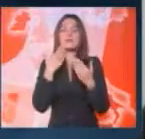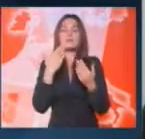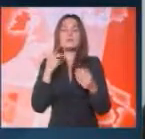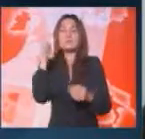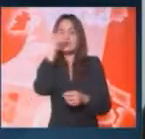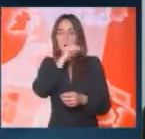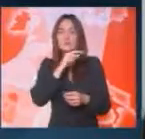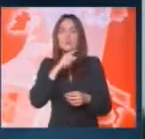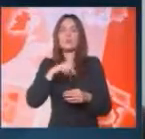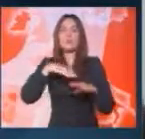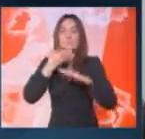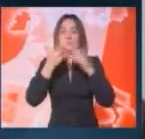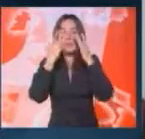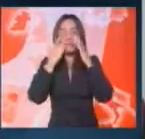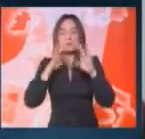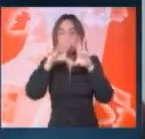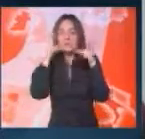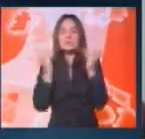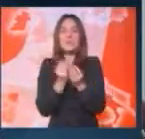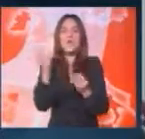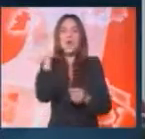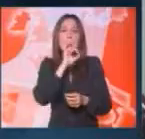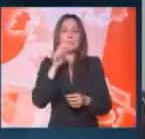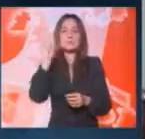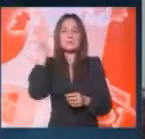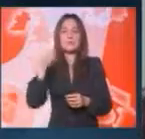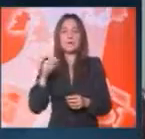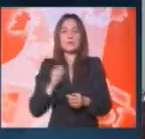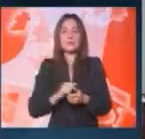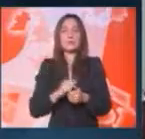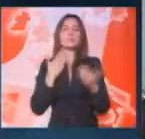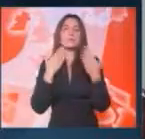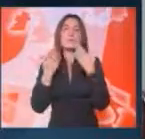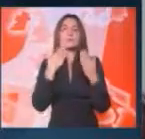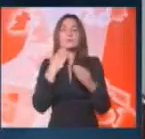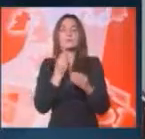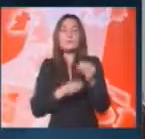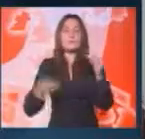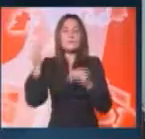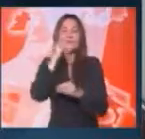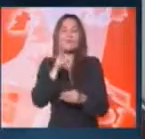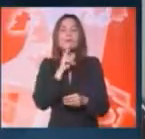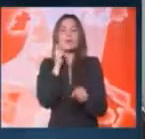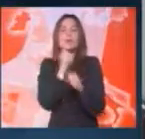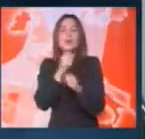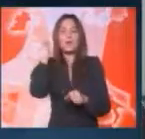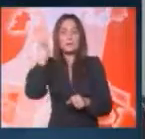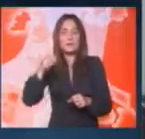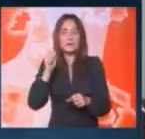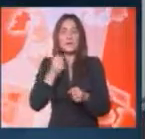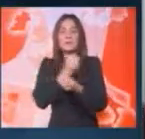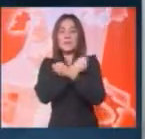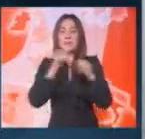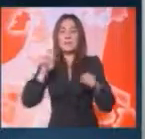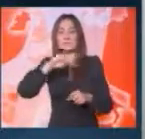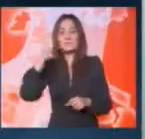skupštine opštine su zatim napustili svi opozicioni odbornici, a skupštinska većina koju čine odbornici